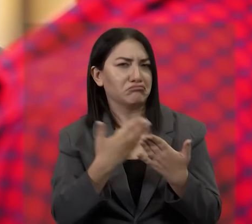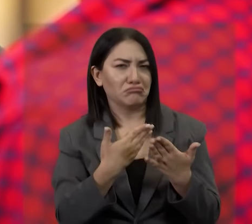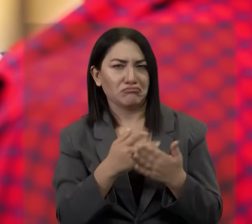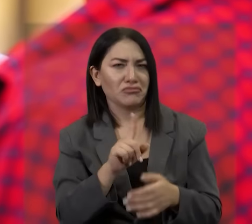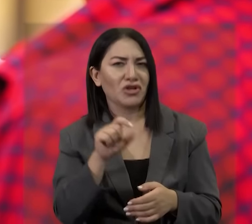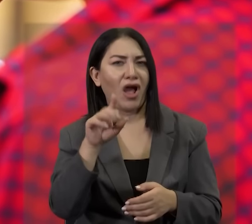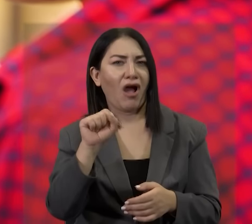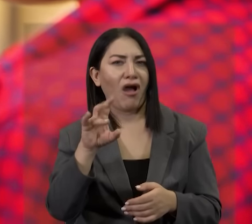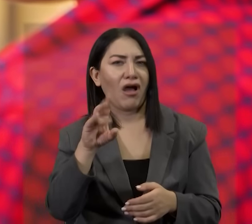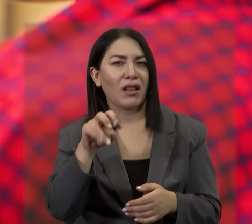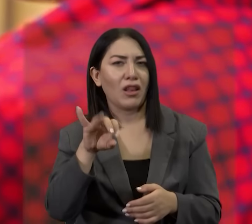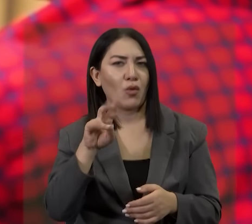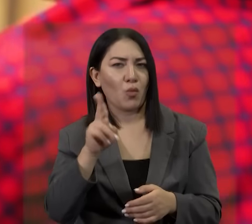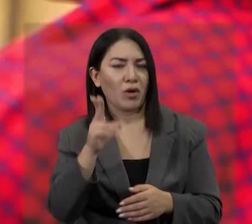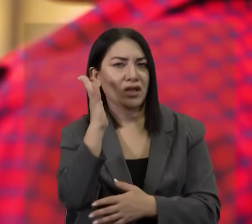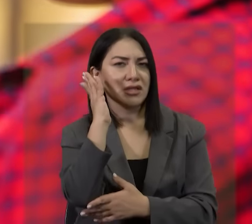կա։